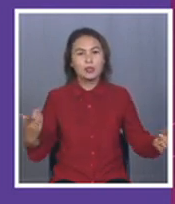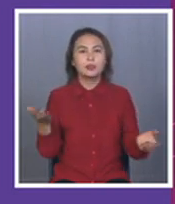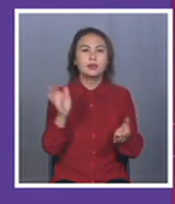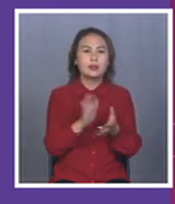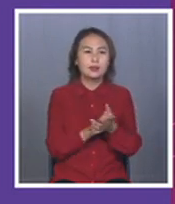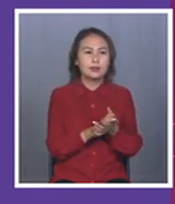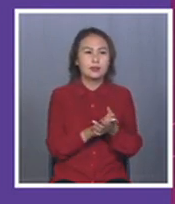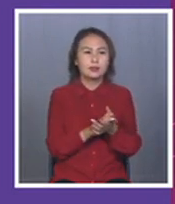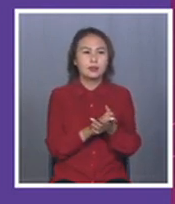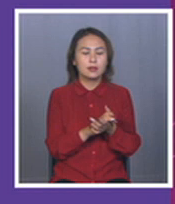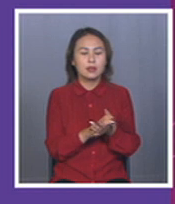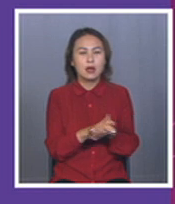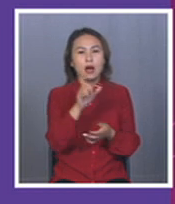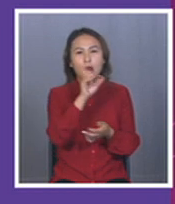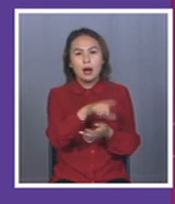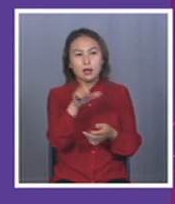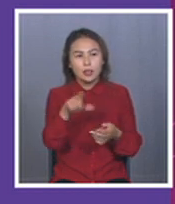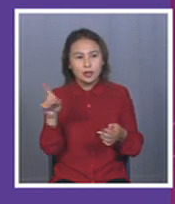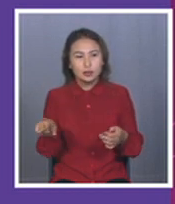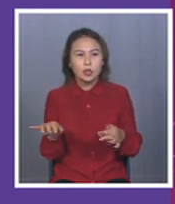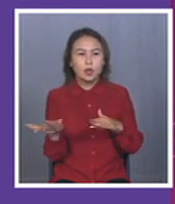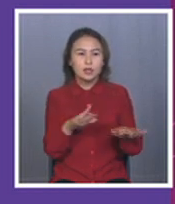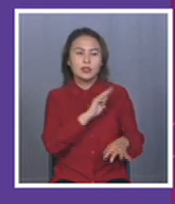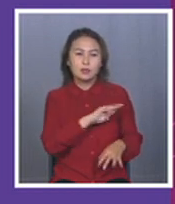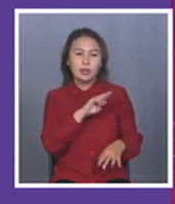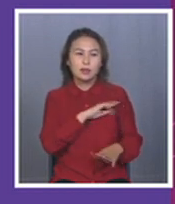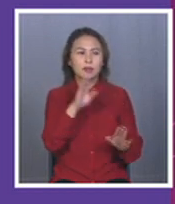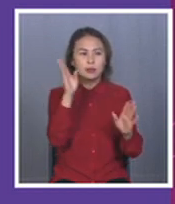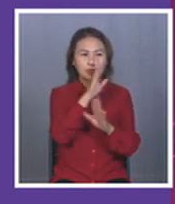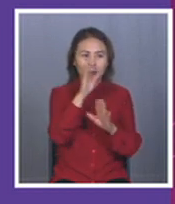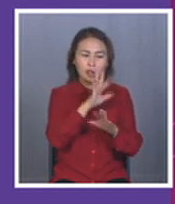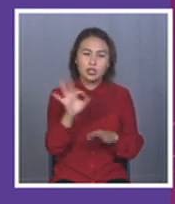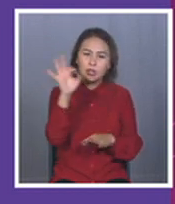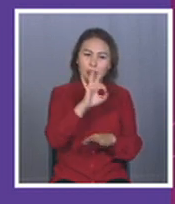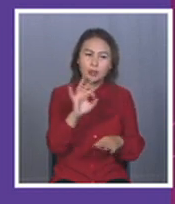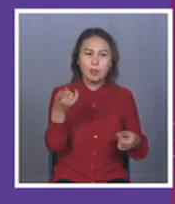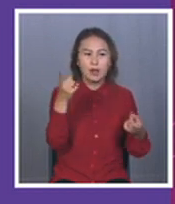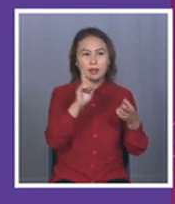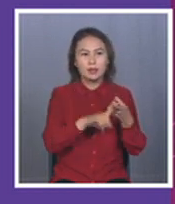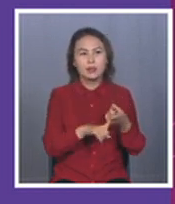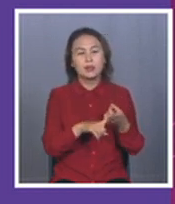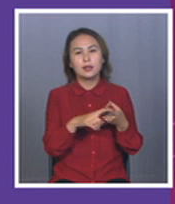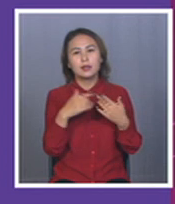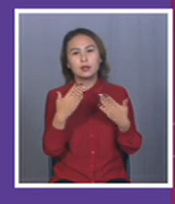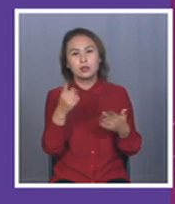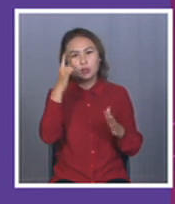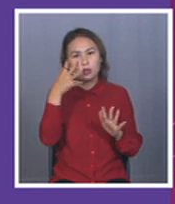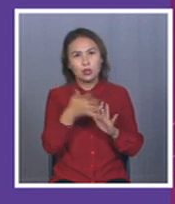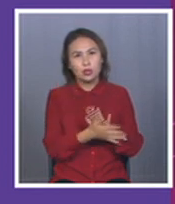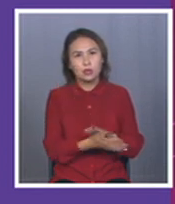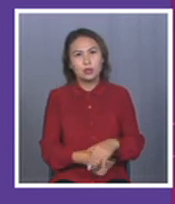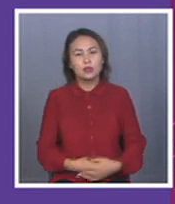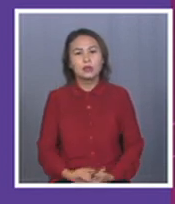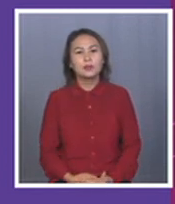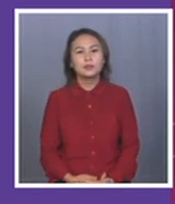айырмашылығымен танысасыңдар. Адамның шаруашылық қызметтері табиғат жағдайларына байланысты екенін